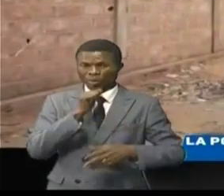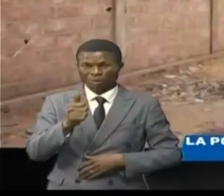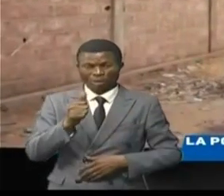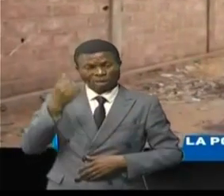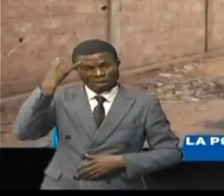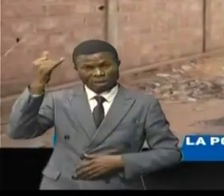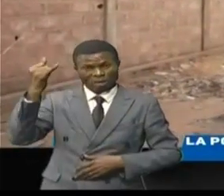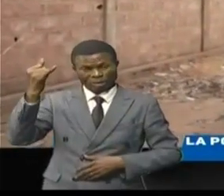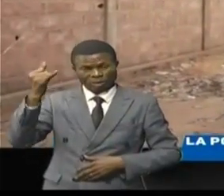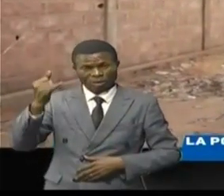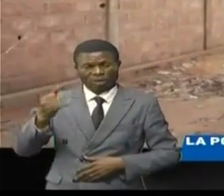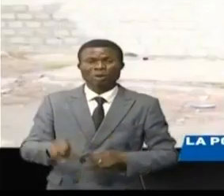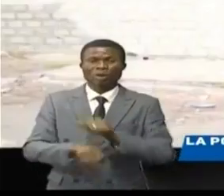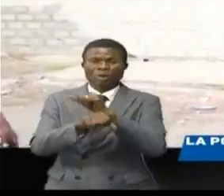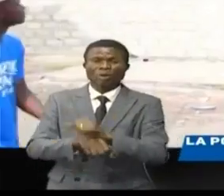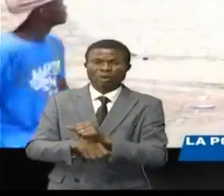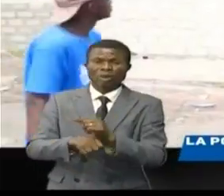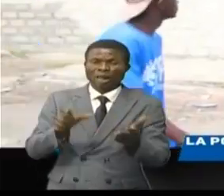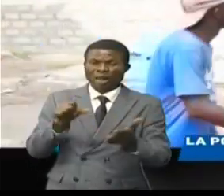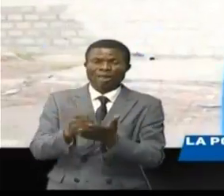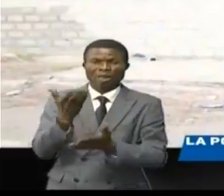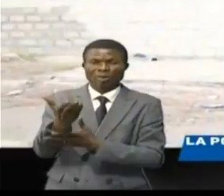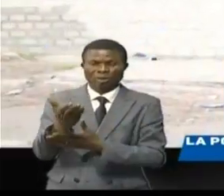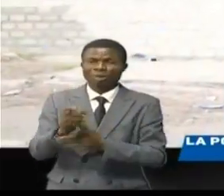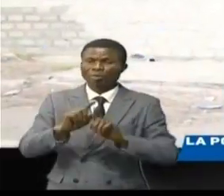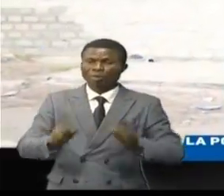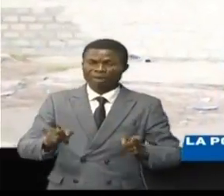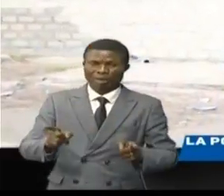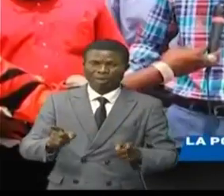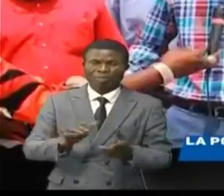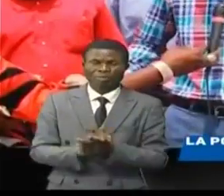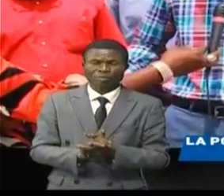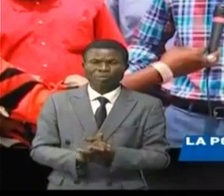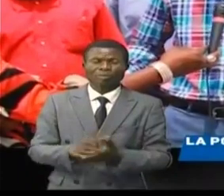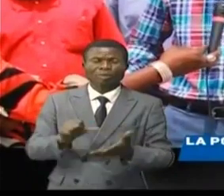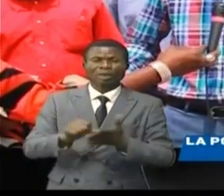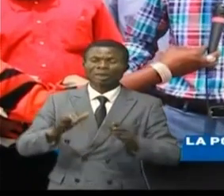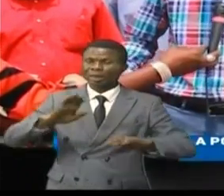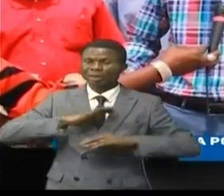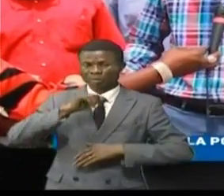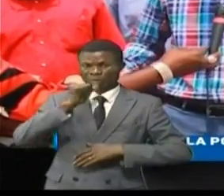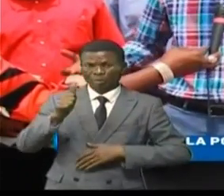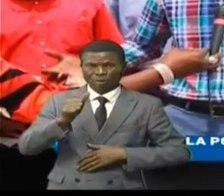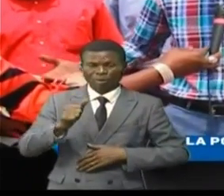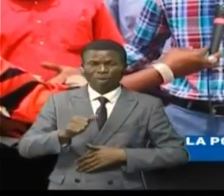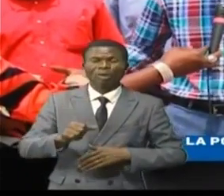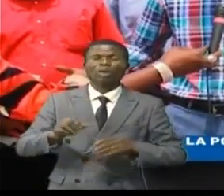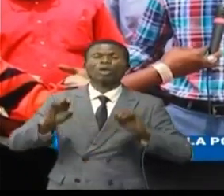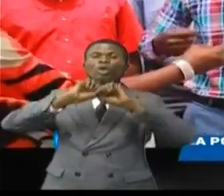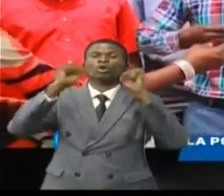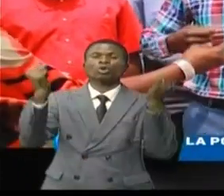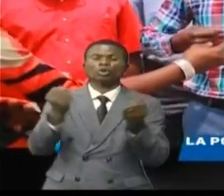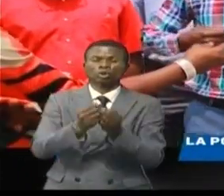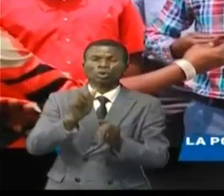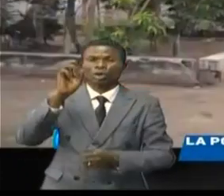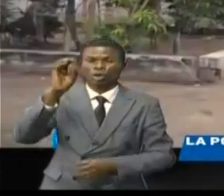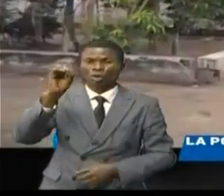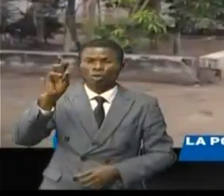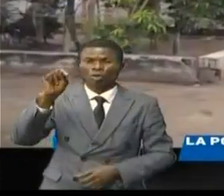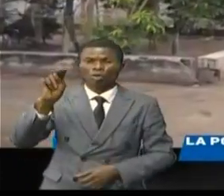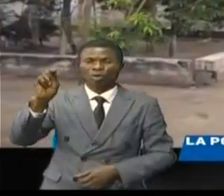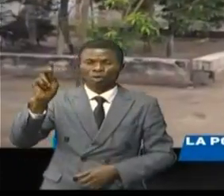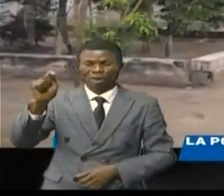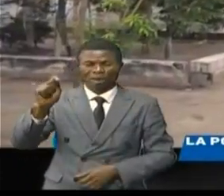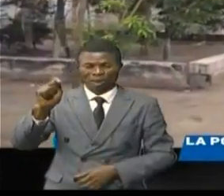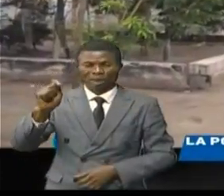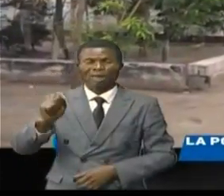prétexte que c'est l'ONATRA qui est en train de réclamer. Mais si l'ONATRA n'est pas satisfait, quitte à l'ONATRA de saisir la justice. Nous ne sommes pas des